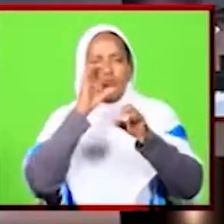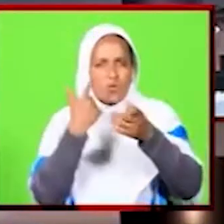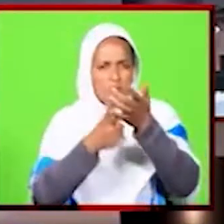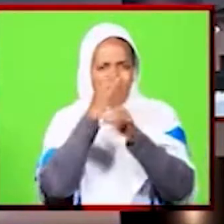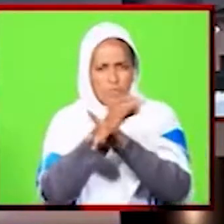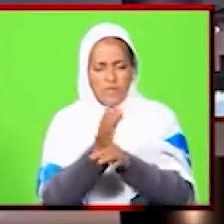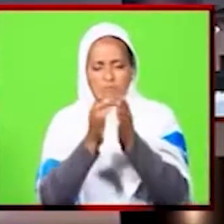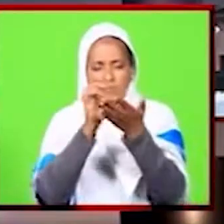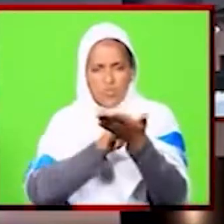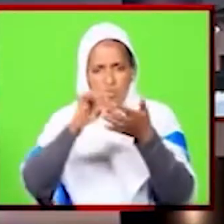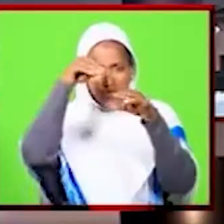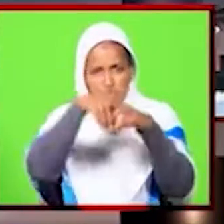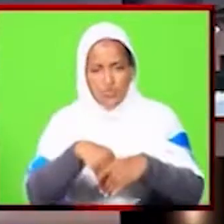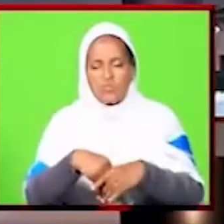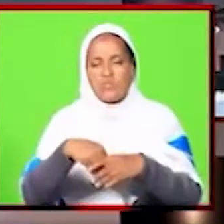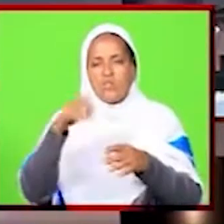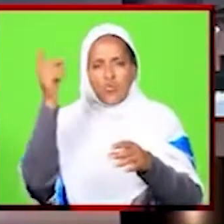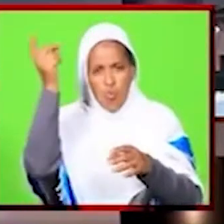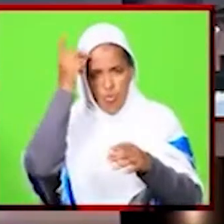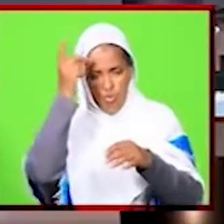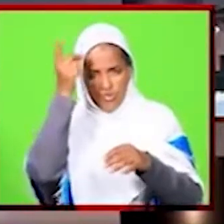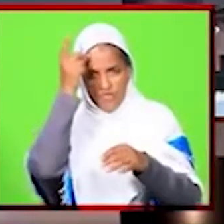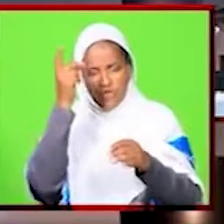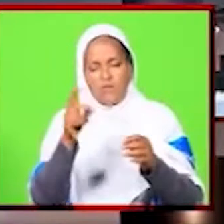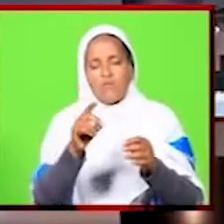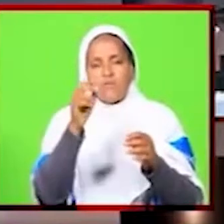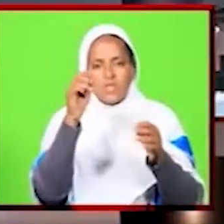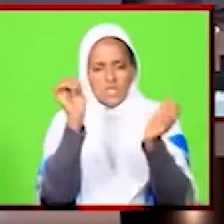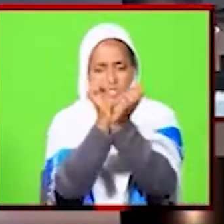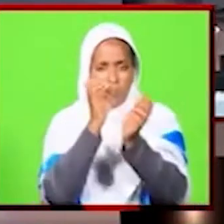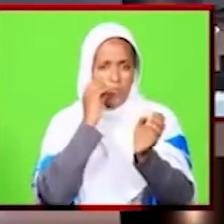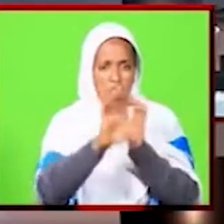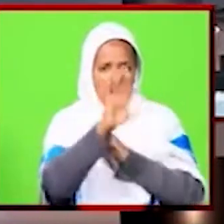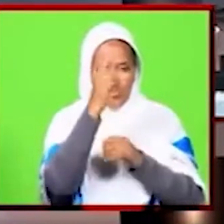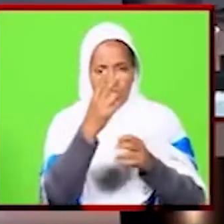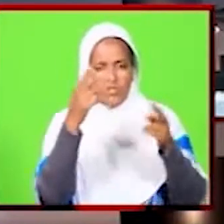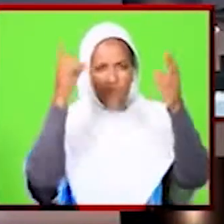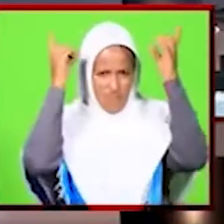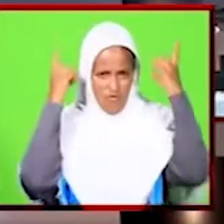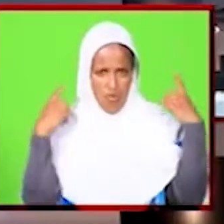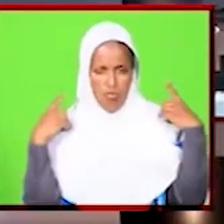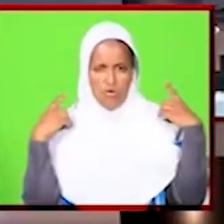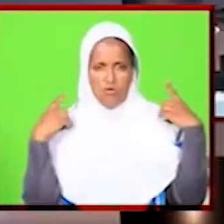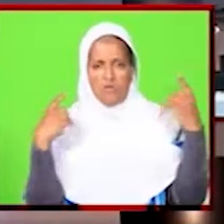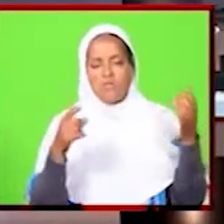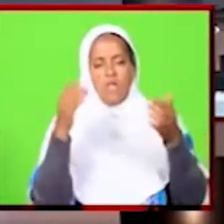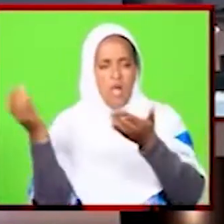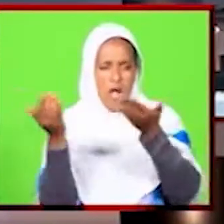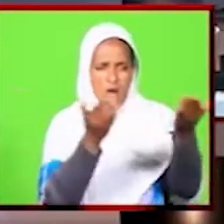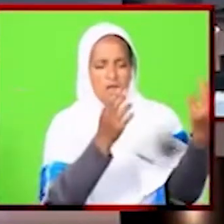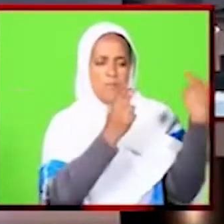ያውቁና ይጠጡ የነበረ ስለመሆኑም ብዙዎች ይጠራጠሩ ነበረ። እንግዲህ በመጽሐፍ ቅዱስ ዮሴፍ በእስር ቤት ካገኛቸው ሁለት ሰዎች